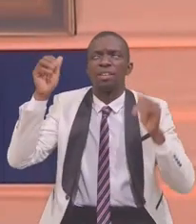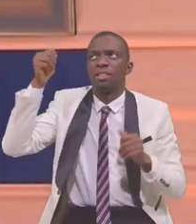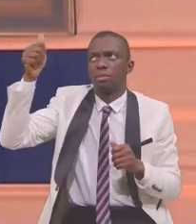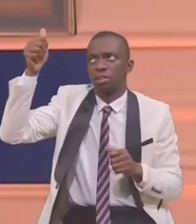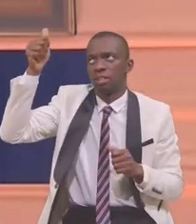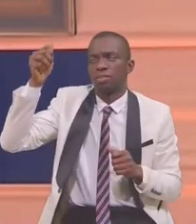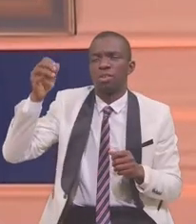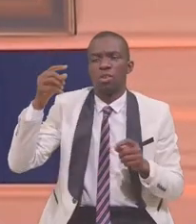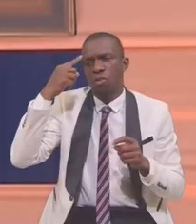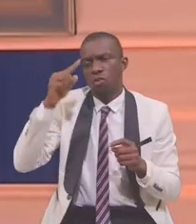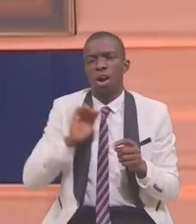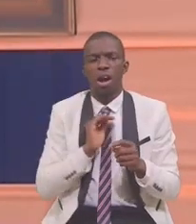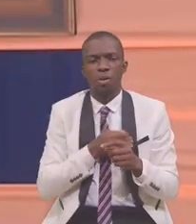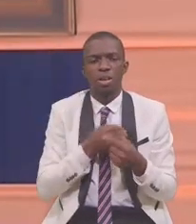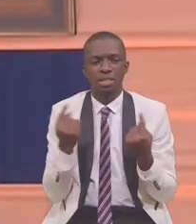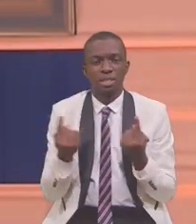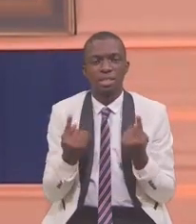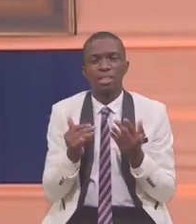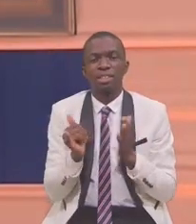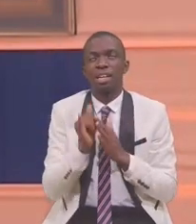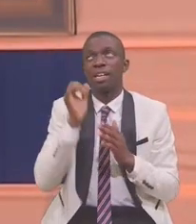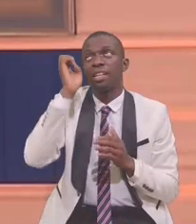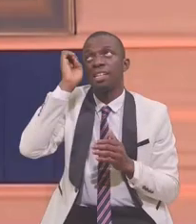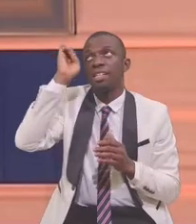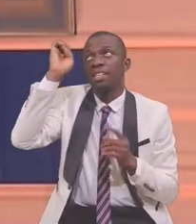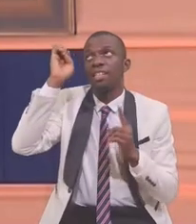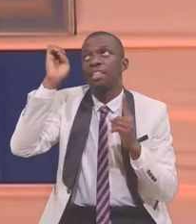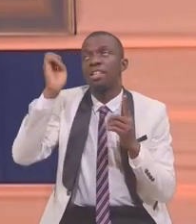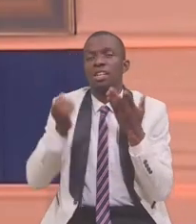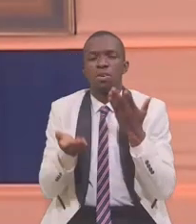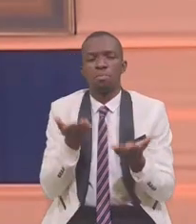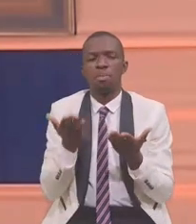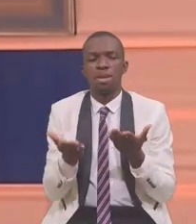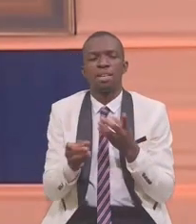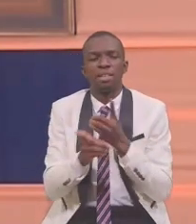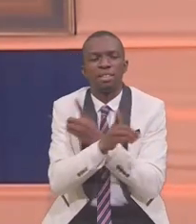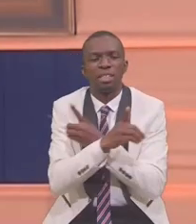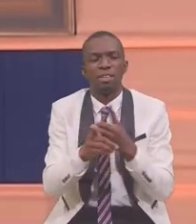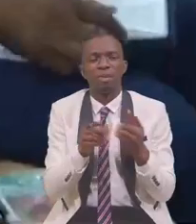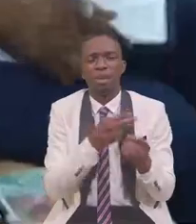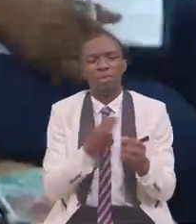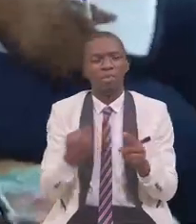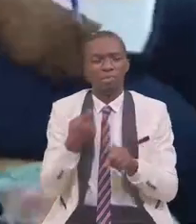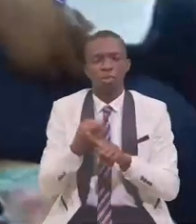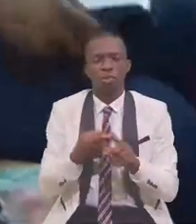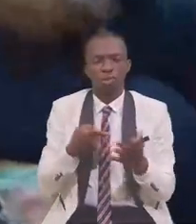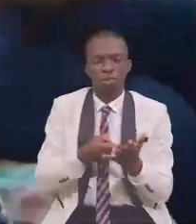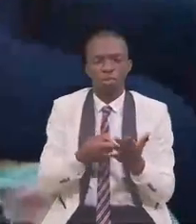nous arracher du présent siècle mauvais.